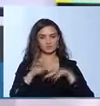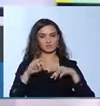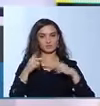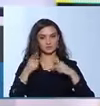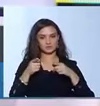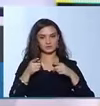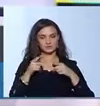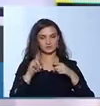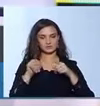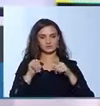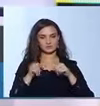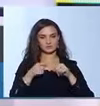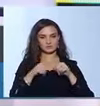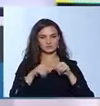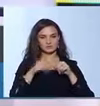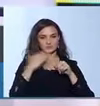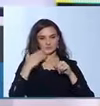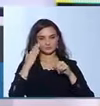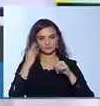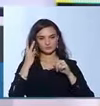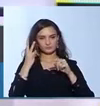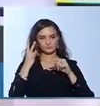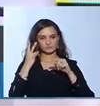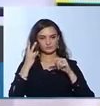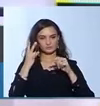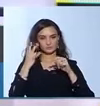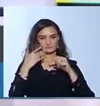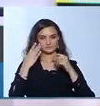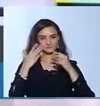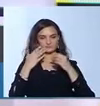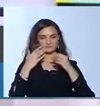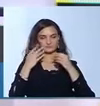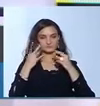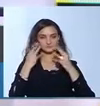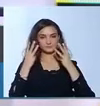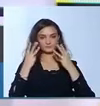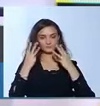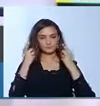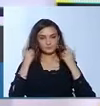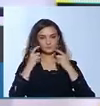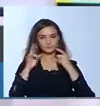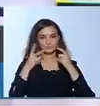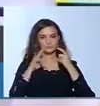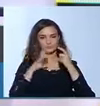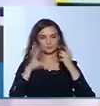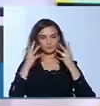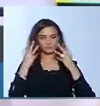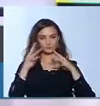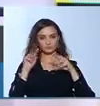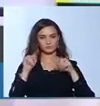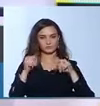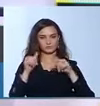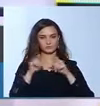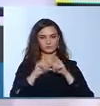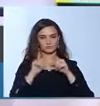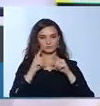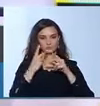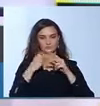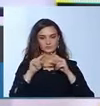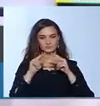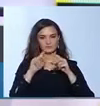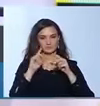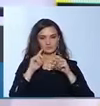და ვატაროთ საფოში გრილი თავსაბურავი, მაგრამ ქუდი არ უნდა იქცეს მოდის ატრიბუტად, ისე რომ გინახავთ